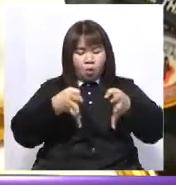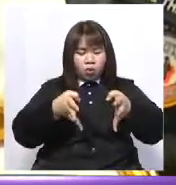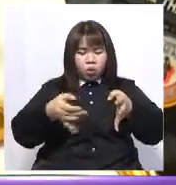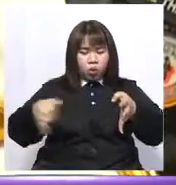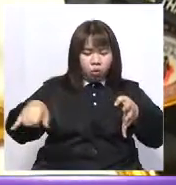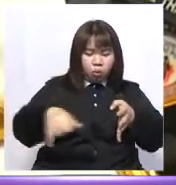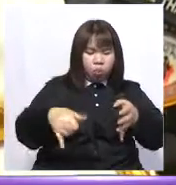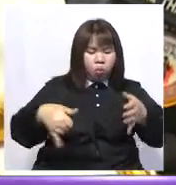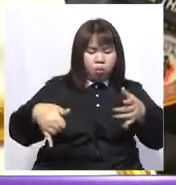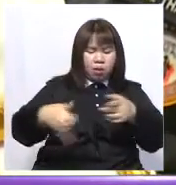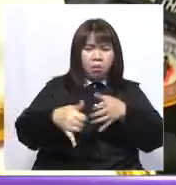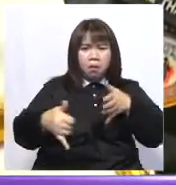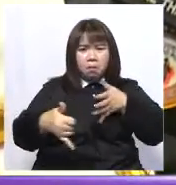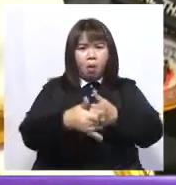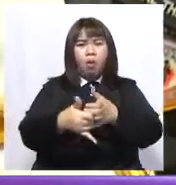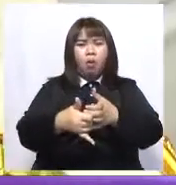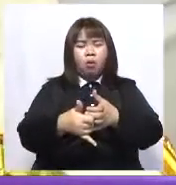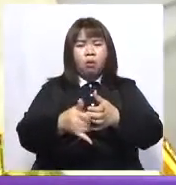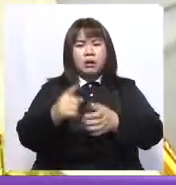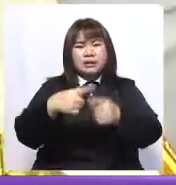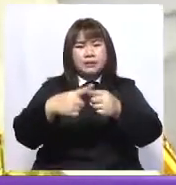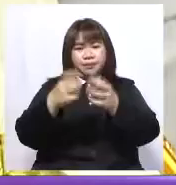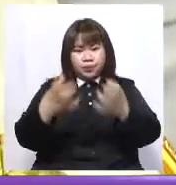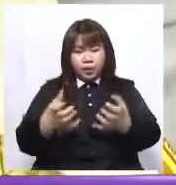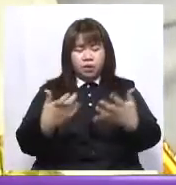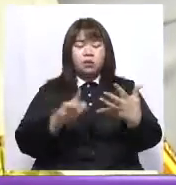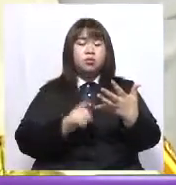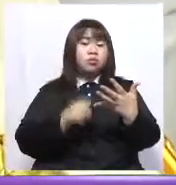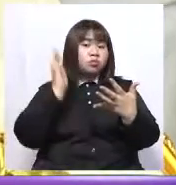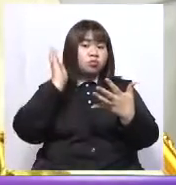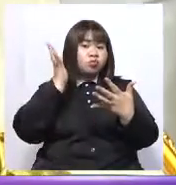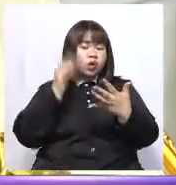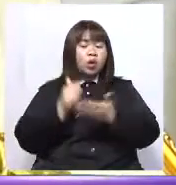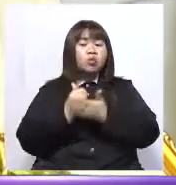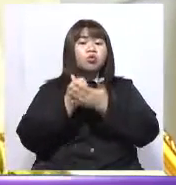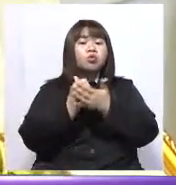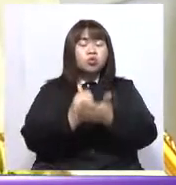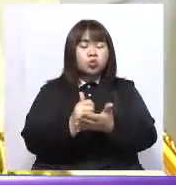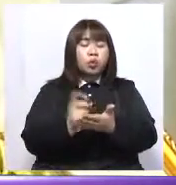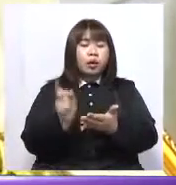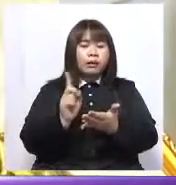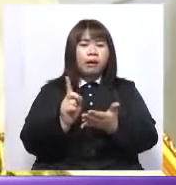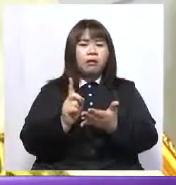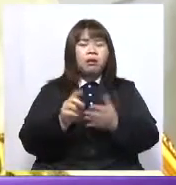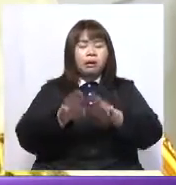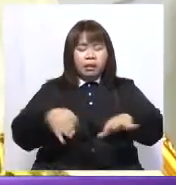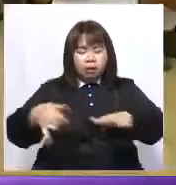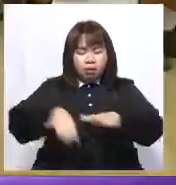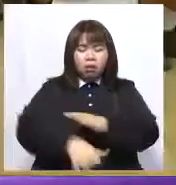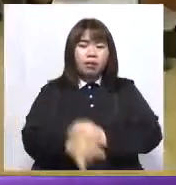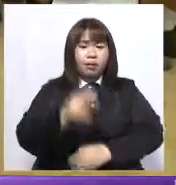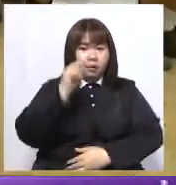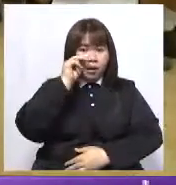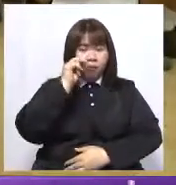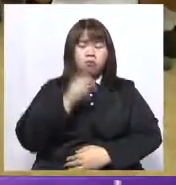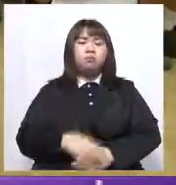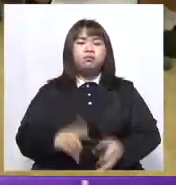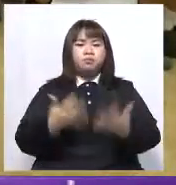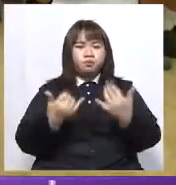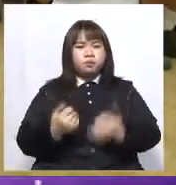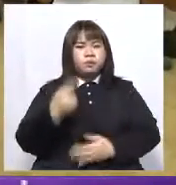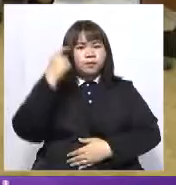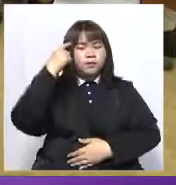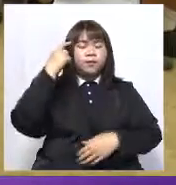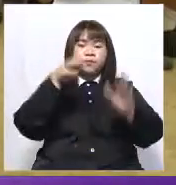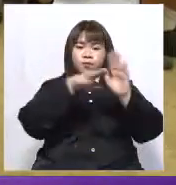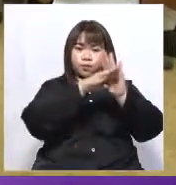จนตัวเองได้รับบาดเจ็บสาหัสและเด็กชายรัฐภูมิศรีโยธาช่วยเหลือเด็กที่กำลังตกน้ำทั้งนี้นะครับได้มีการพิจารณา